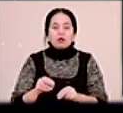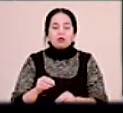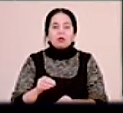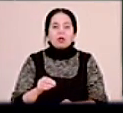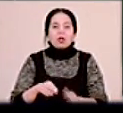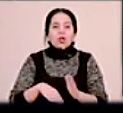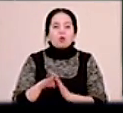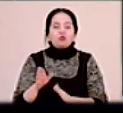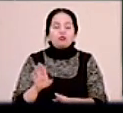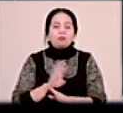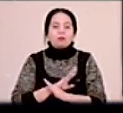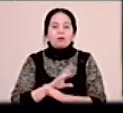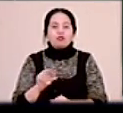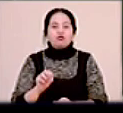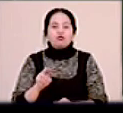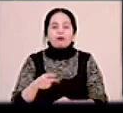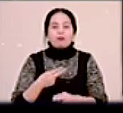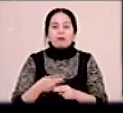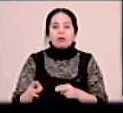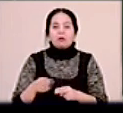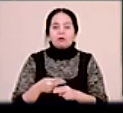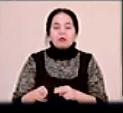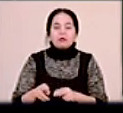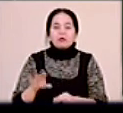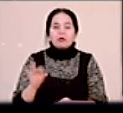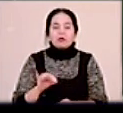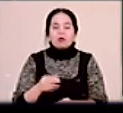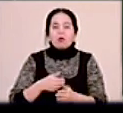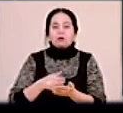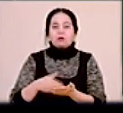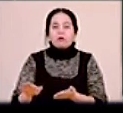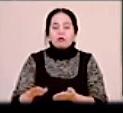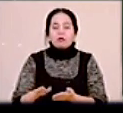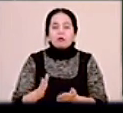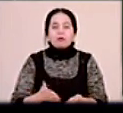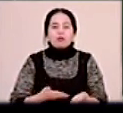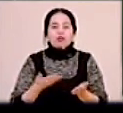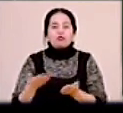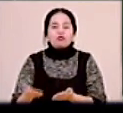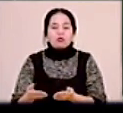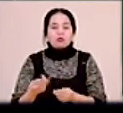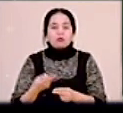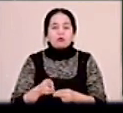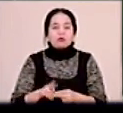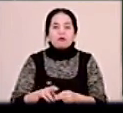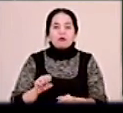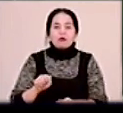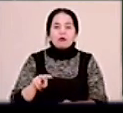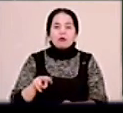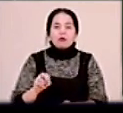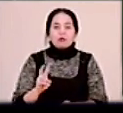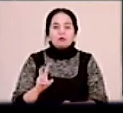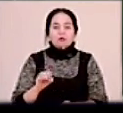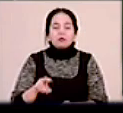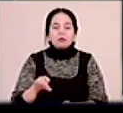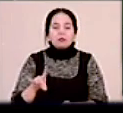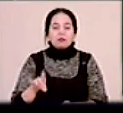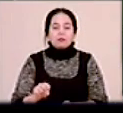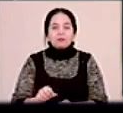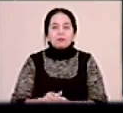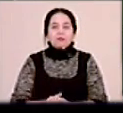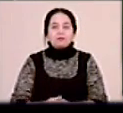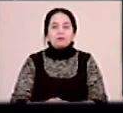смерть, чем предательство, и отверг предложение Александра.